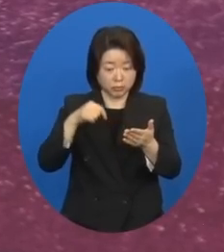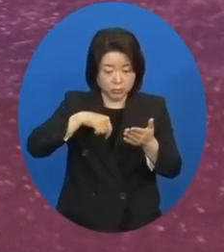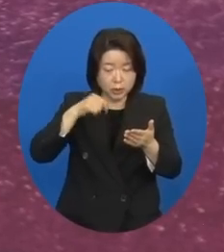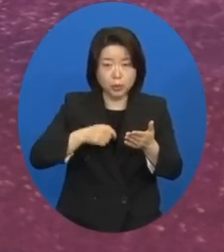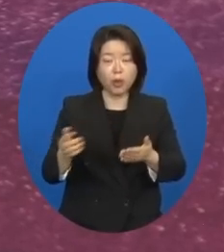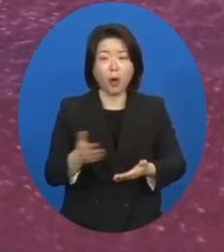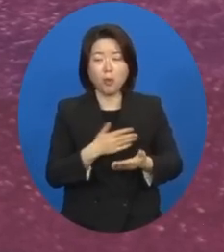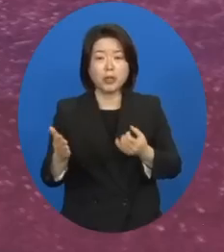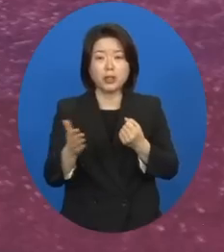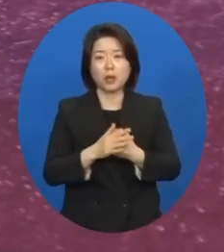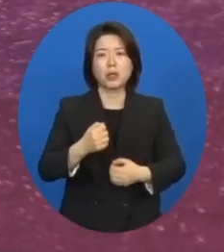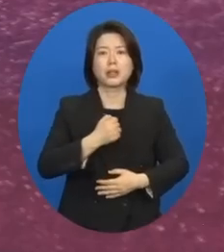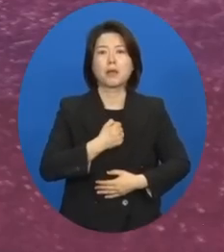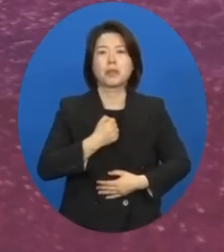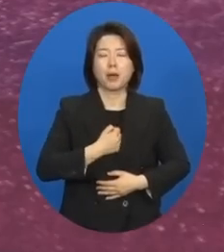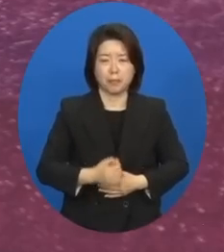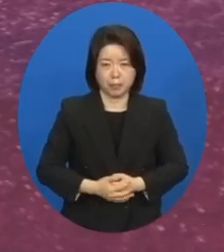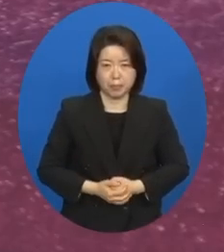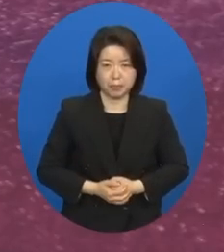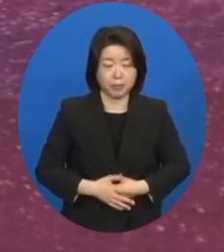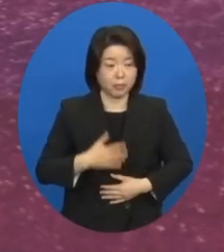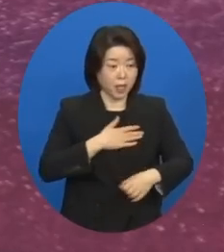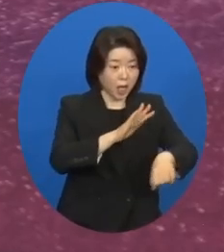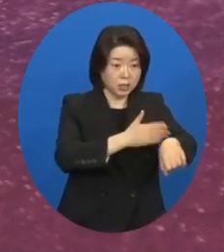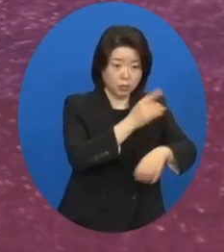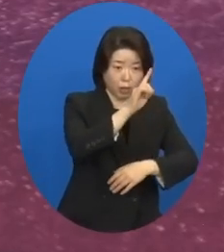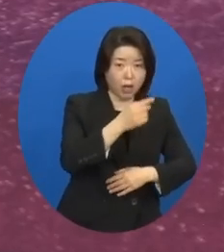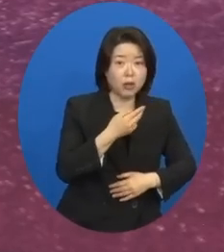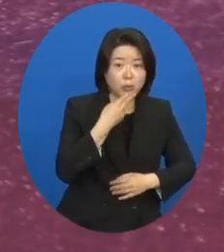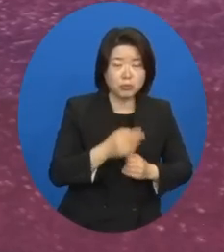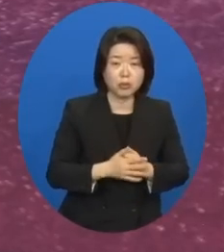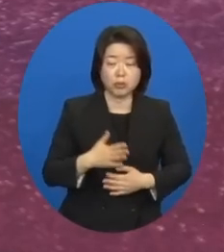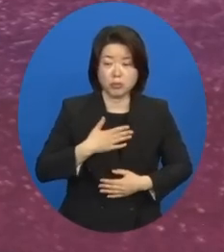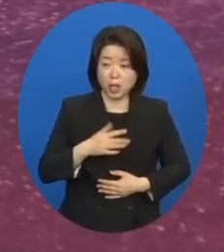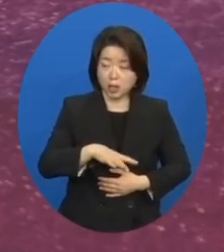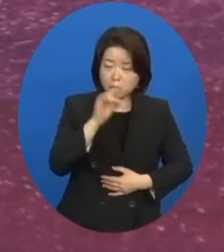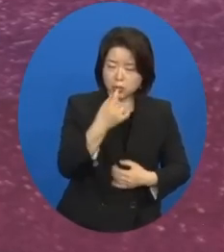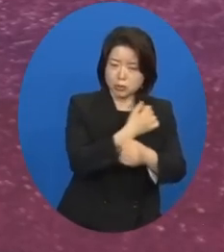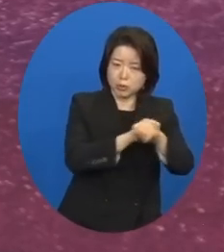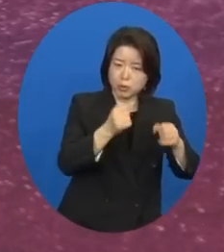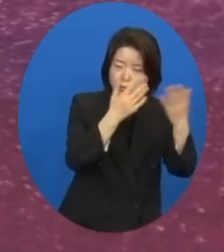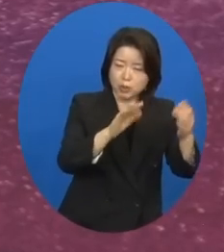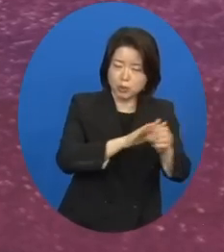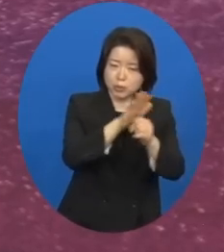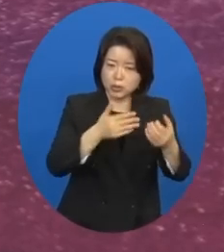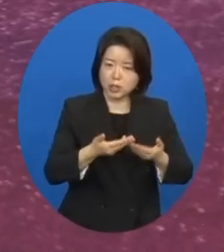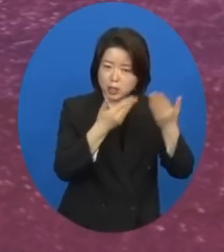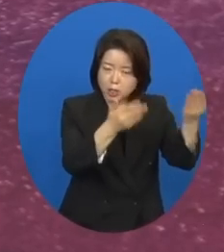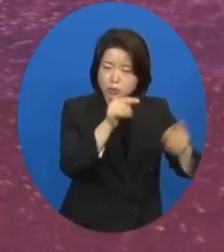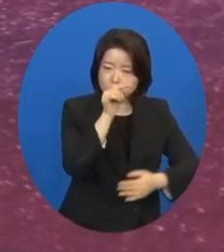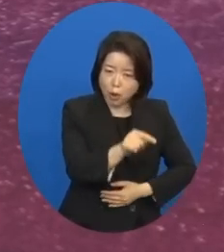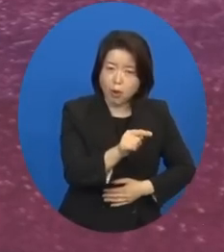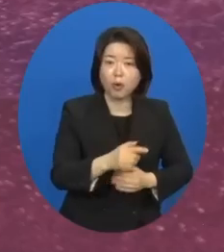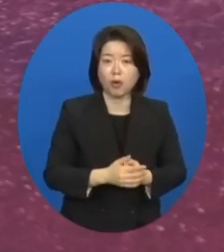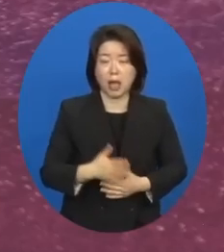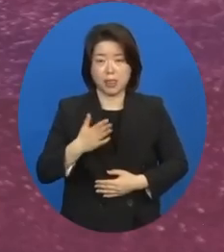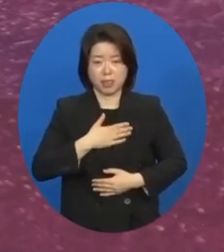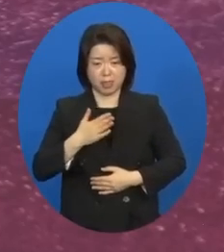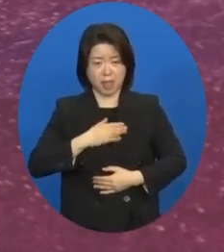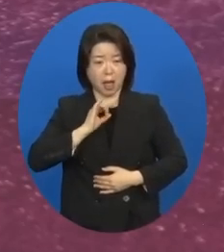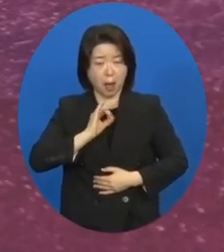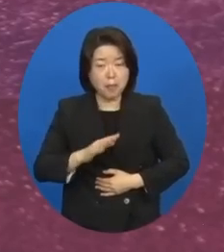것입니다. 난 잘못한 것 하나 없는데 내가 먼저 용서하고 사랑하는 것, 나만